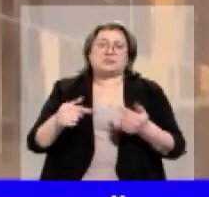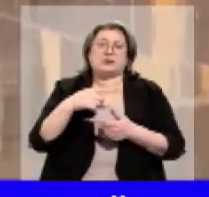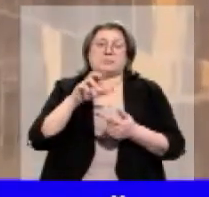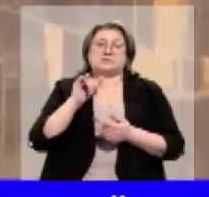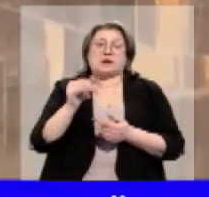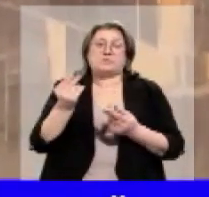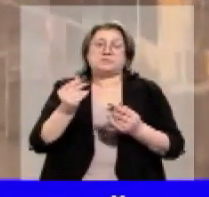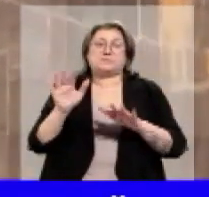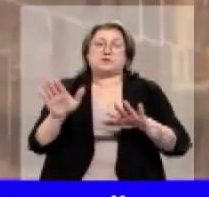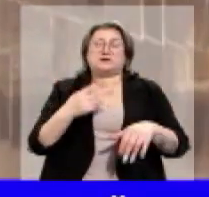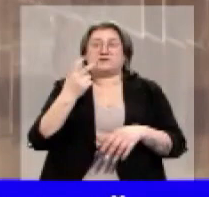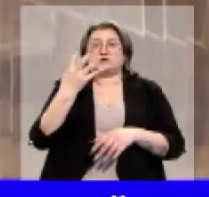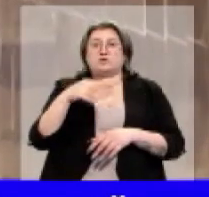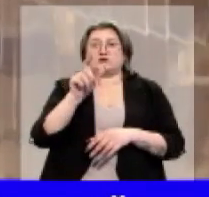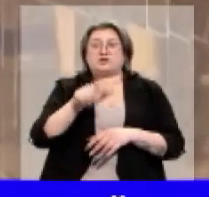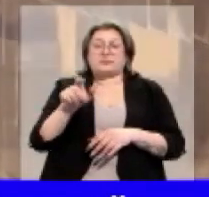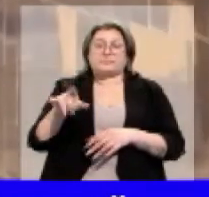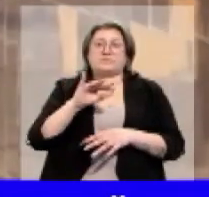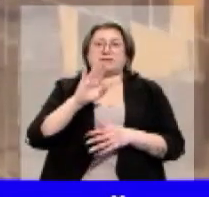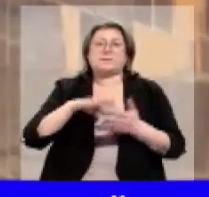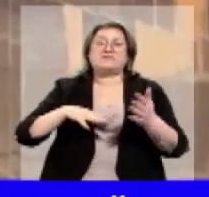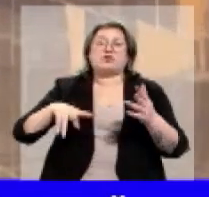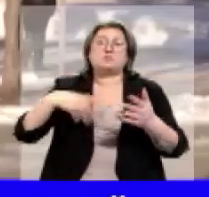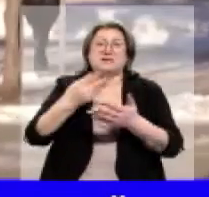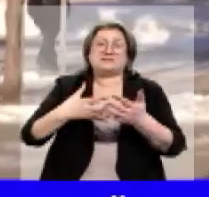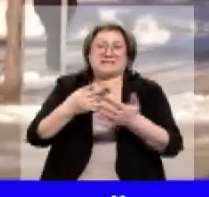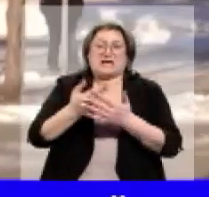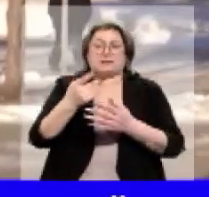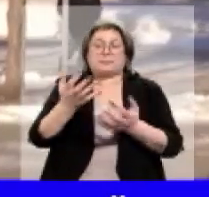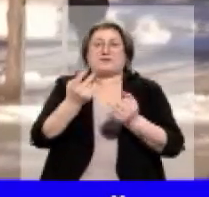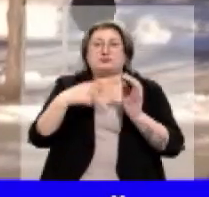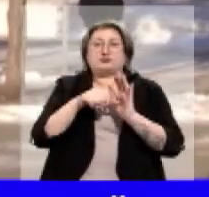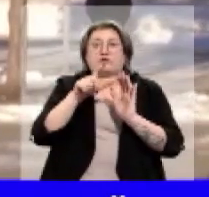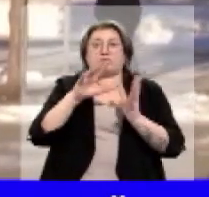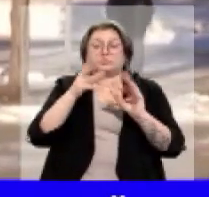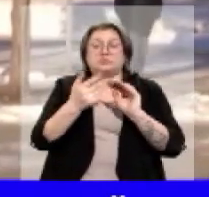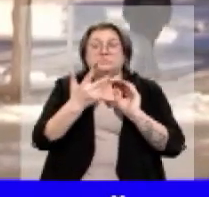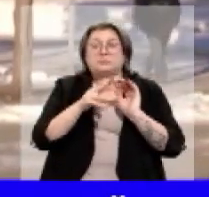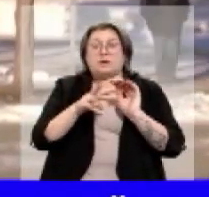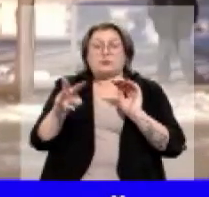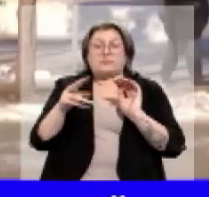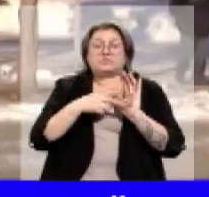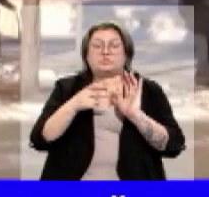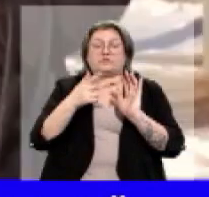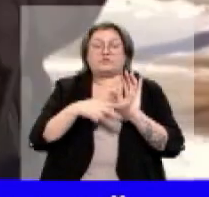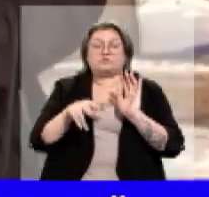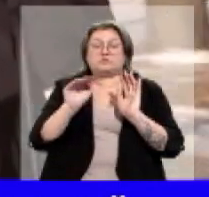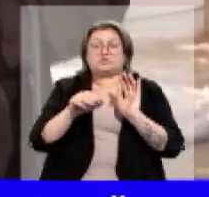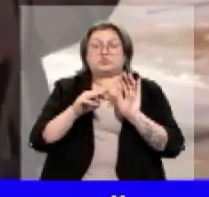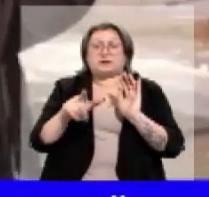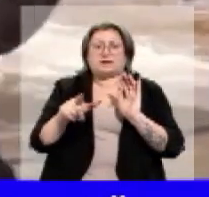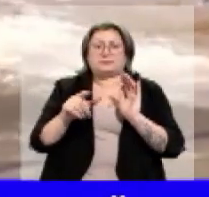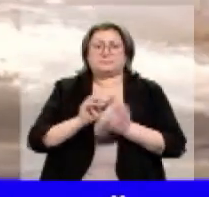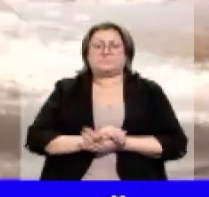предпринимательства «Бастау бизнес» прошли 240 человек. Безвозмездные гранты получили 26 человек на общую сумму 35 миллионов 880 тысяч